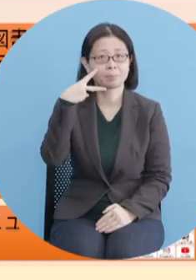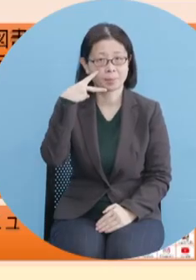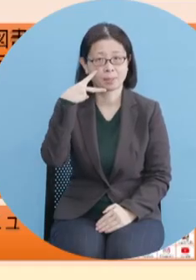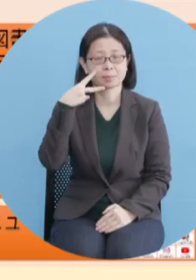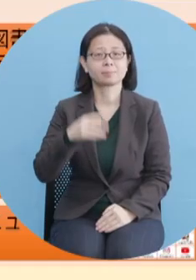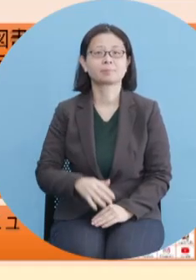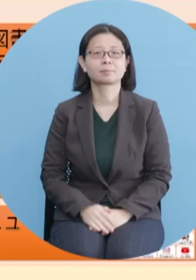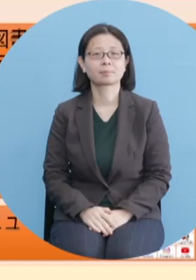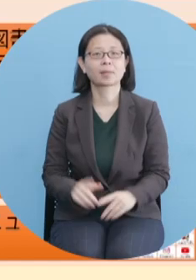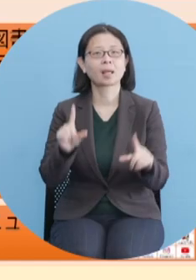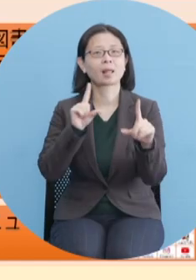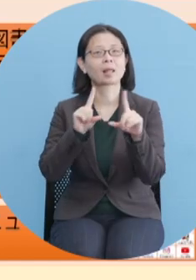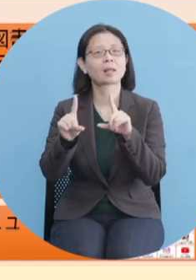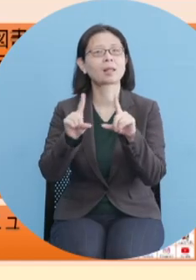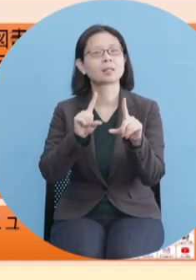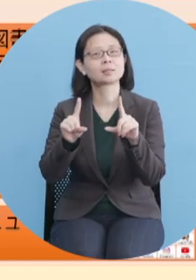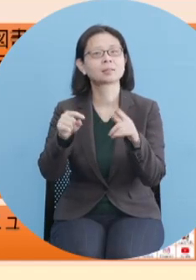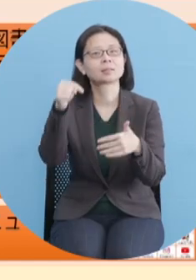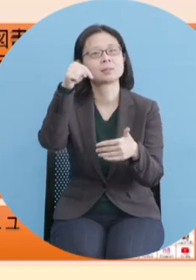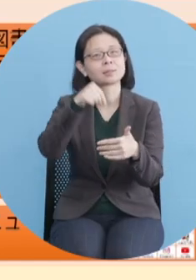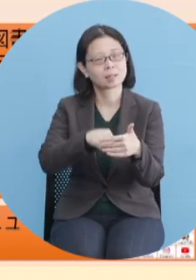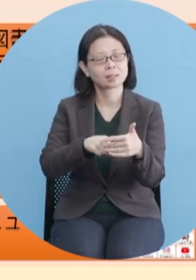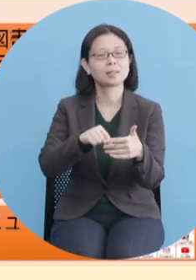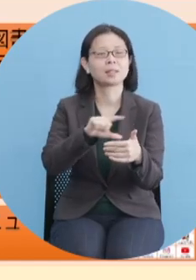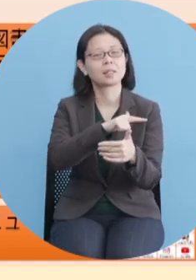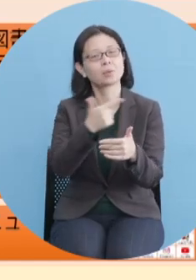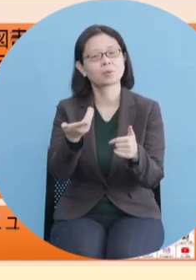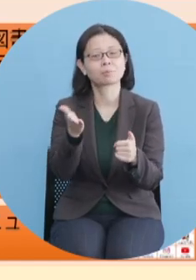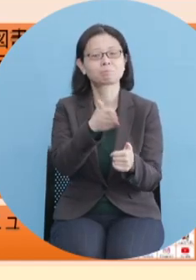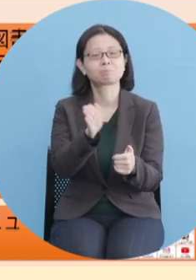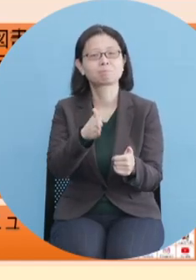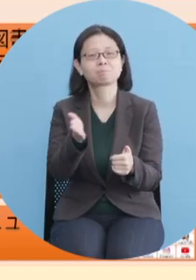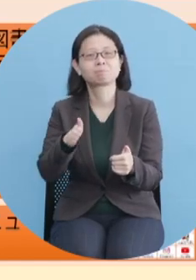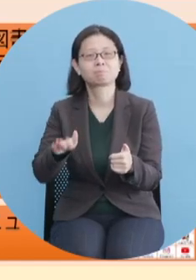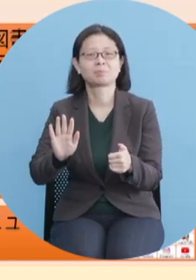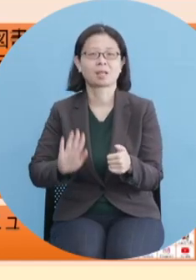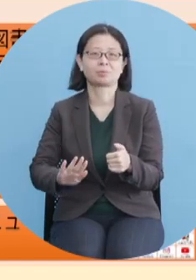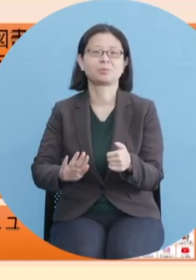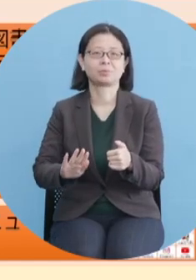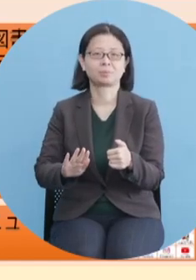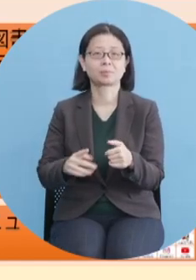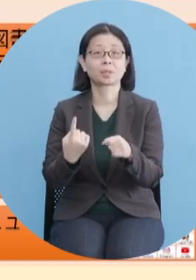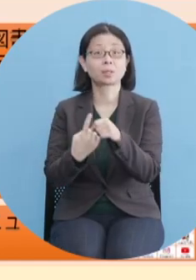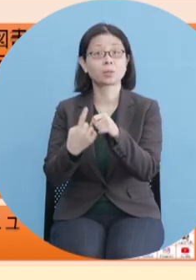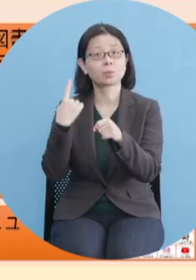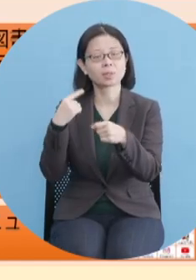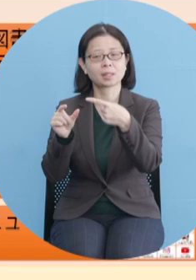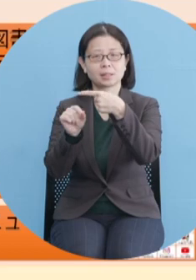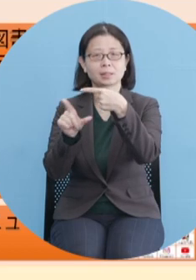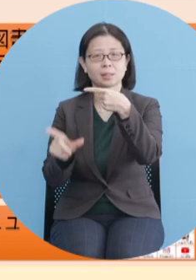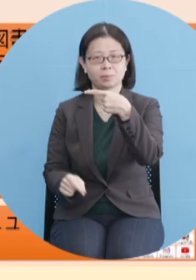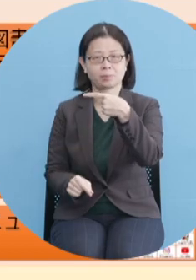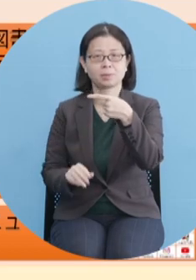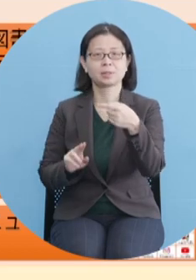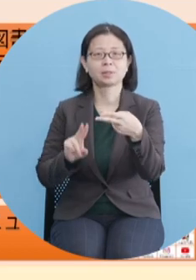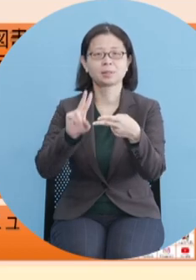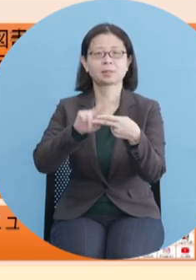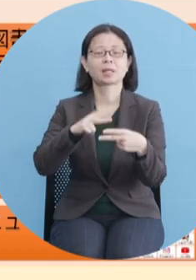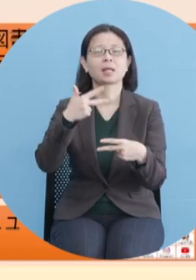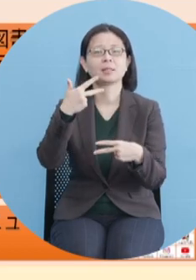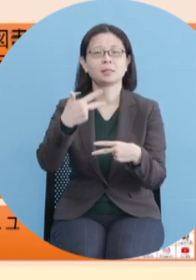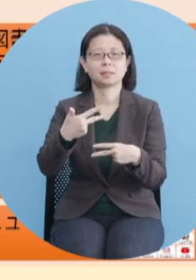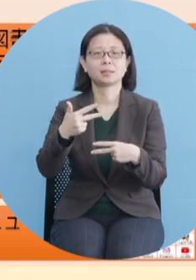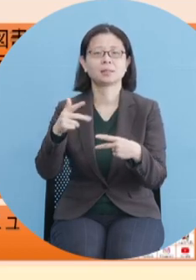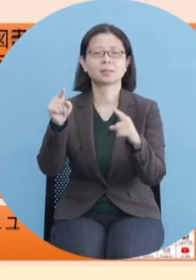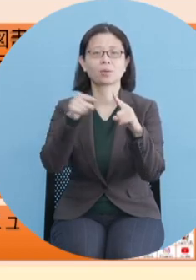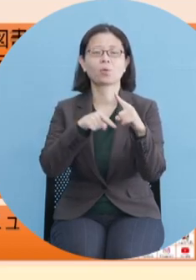えLINEでできる便利機能のスタートでございますがえ昨年の1月にさ市